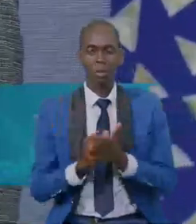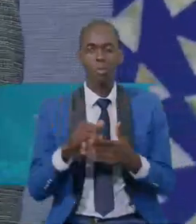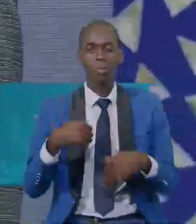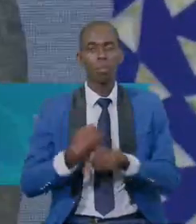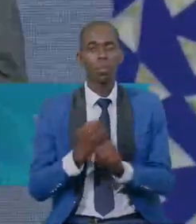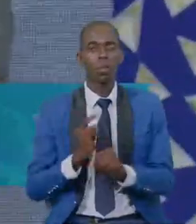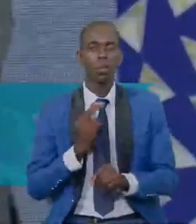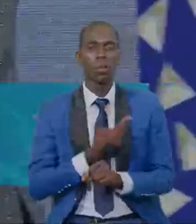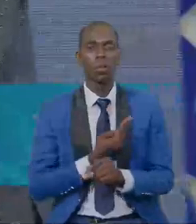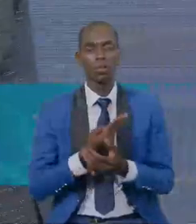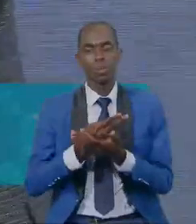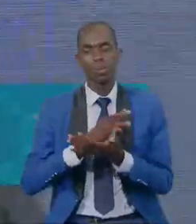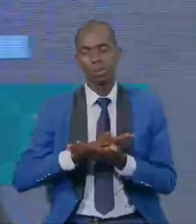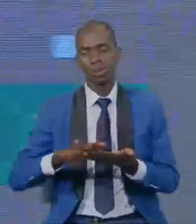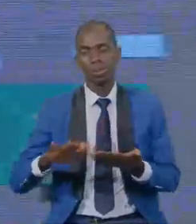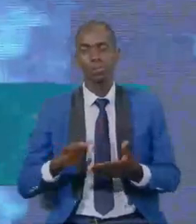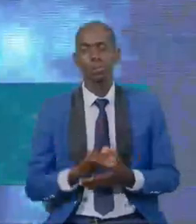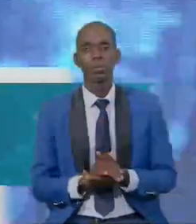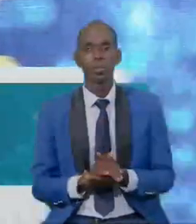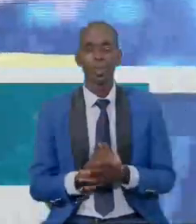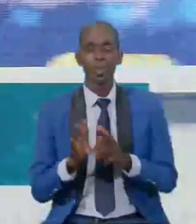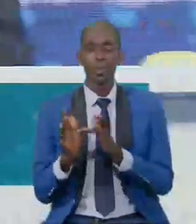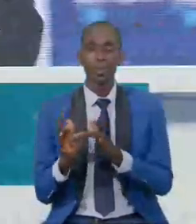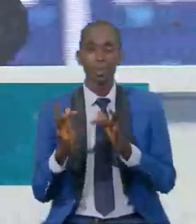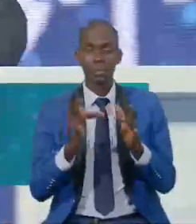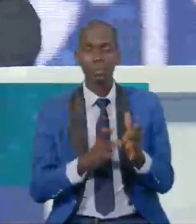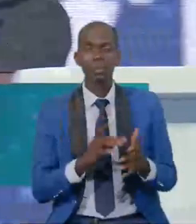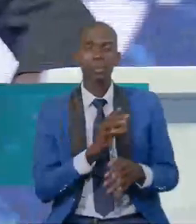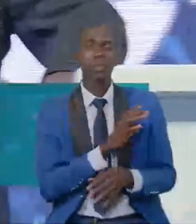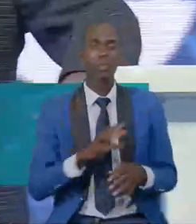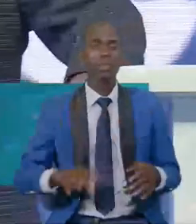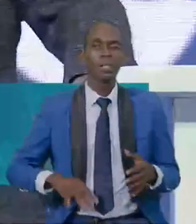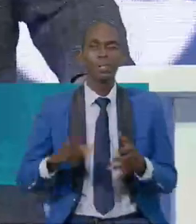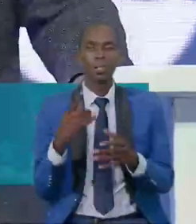Que Jésus-Christ est celui qui nous sanctifie.